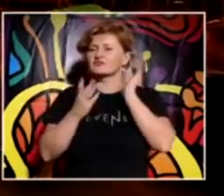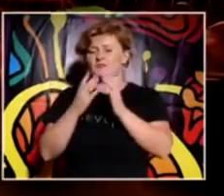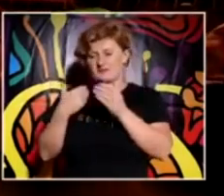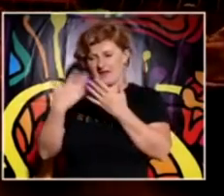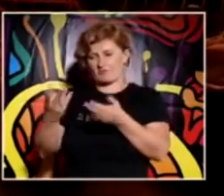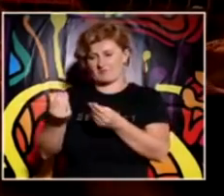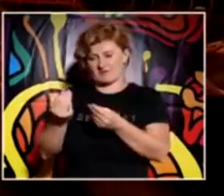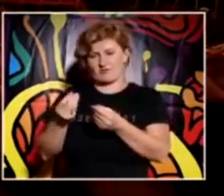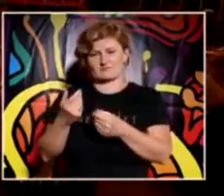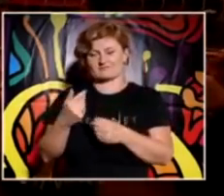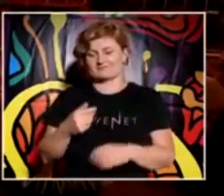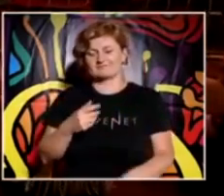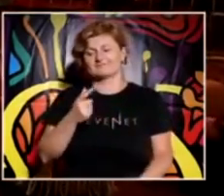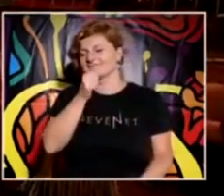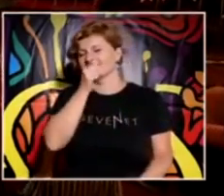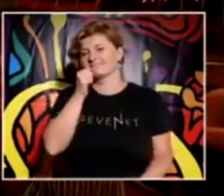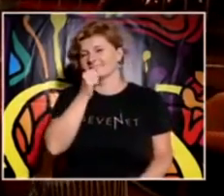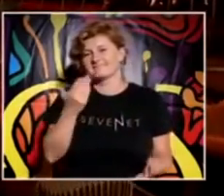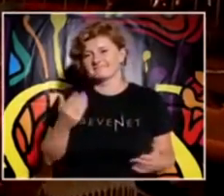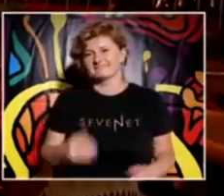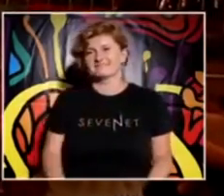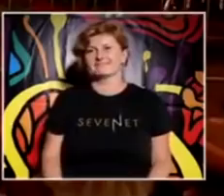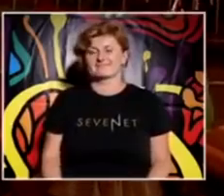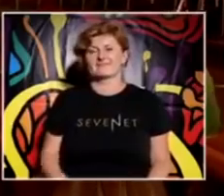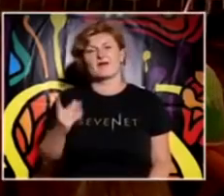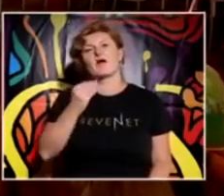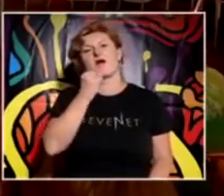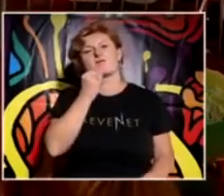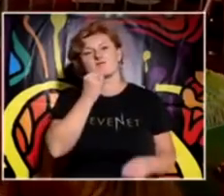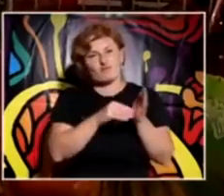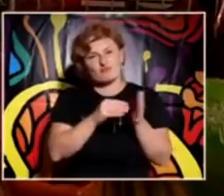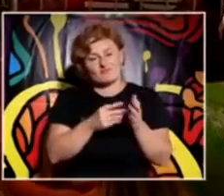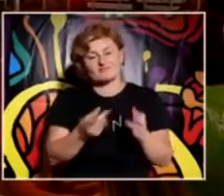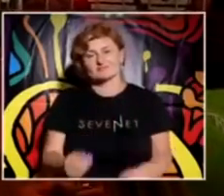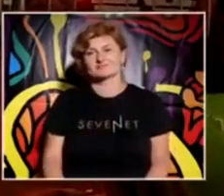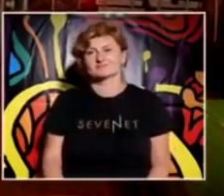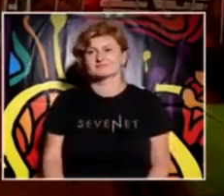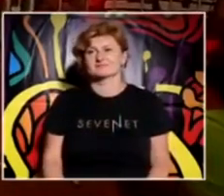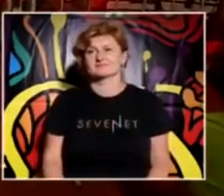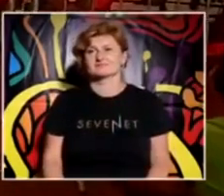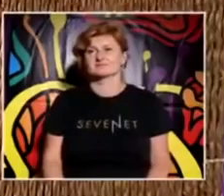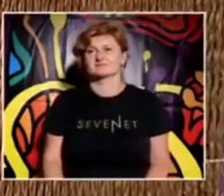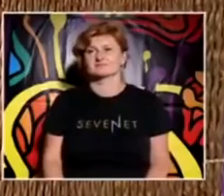Bo już wiemy, że na alkohol ci nie trzeba i na stroje ci nie trzeba, no ale coś zjesz czasem, nie? Tak. Przede wszystkim takie